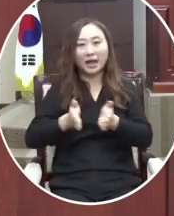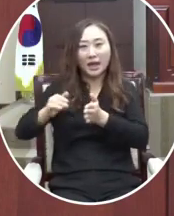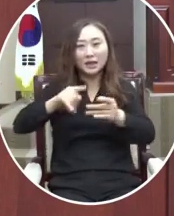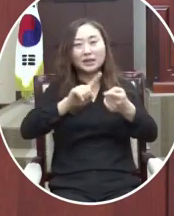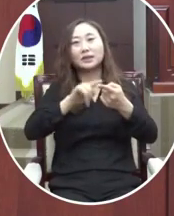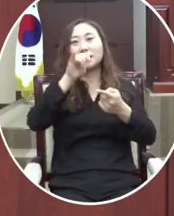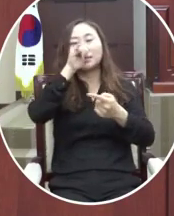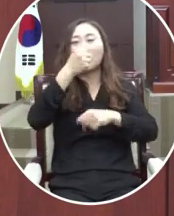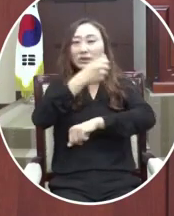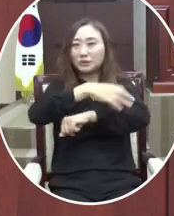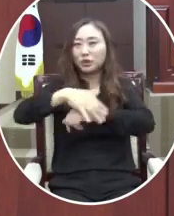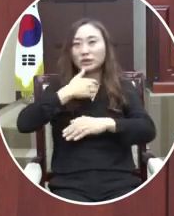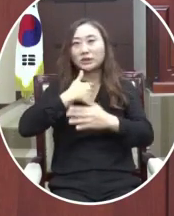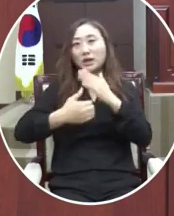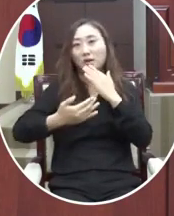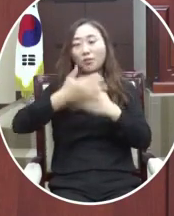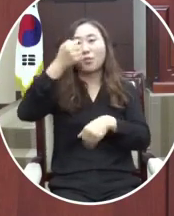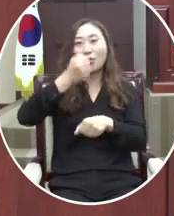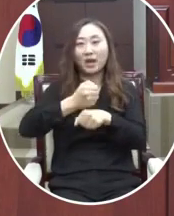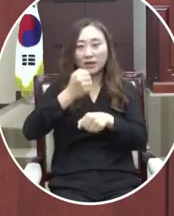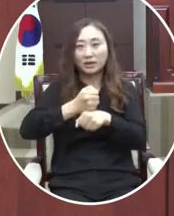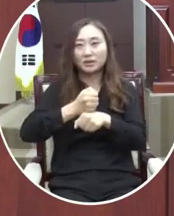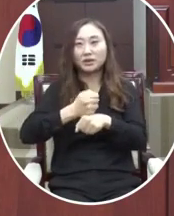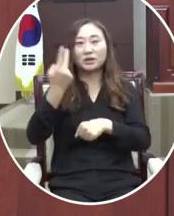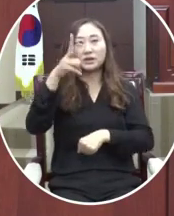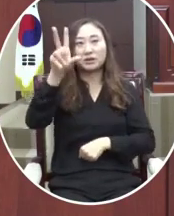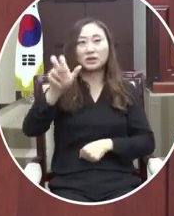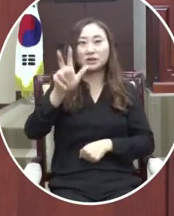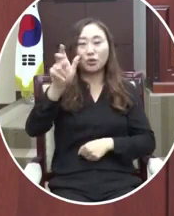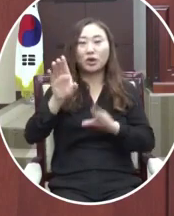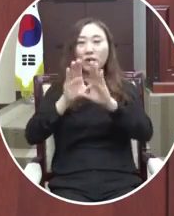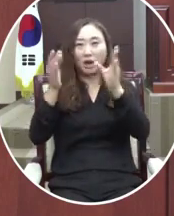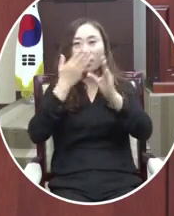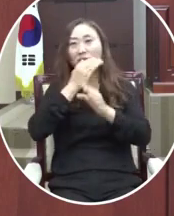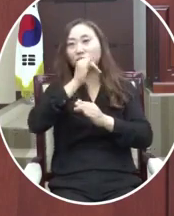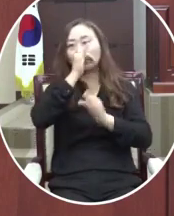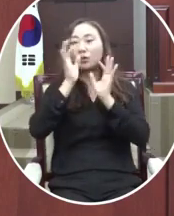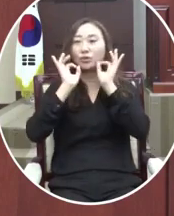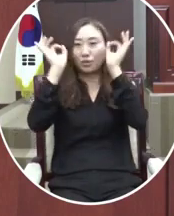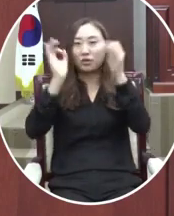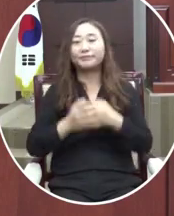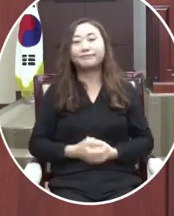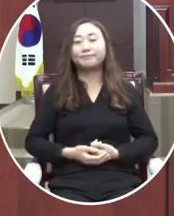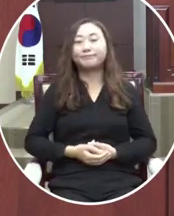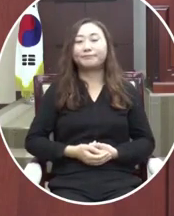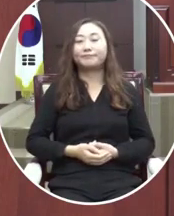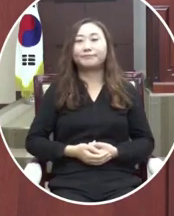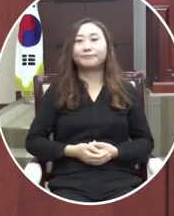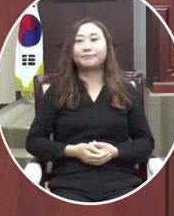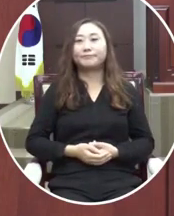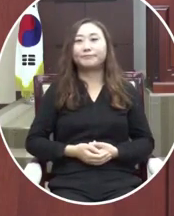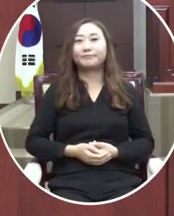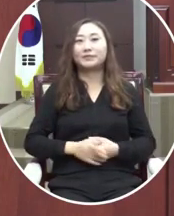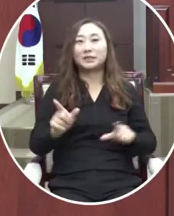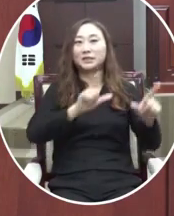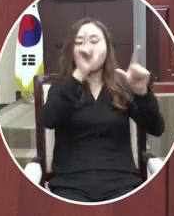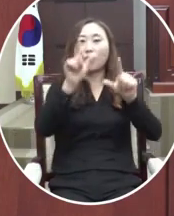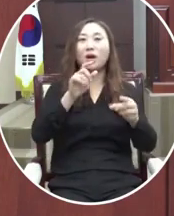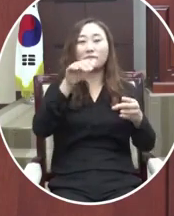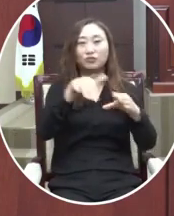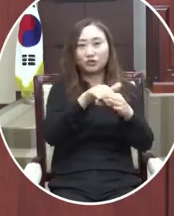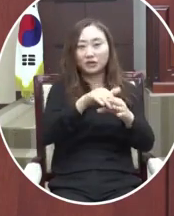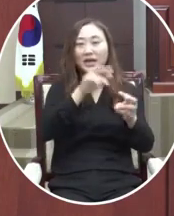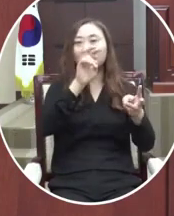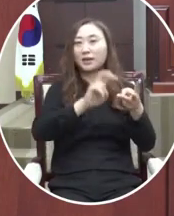계열의 다양 한 스포츠 체험 시설을 갖추고 2025년에 개관할 수 있도록 추진해 나가겠습니다 생활 문화센터와